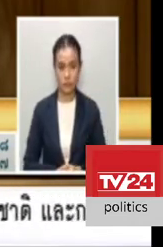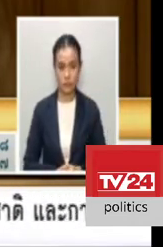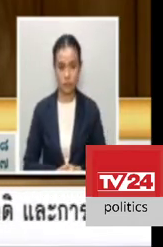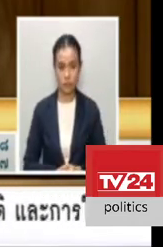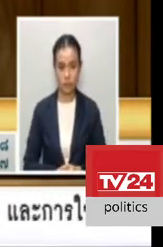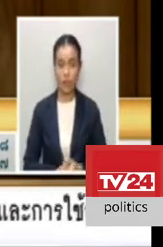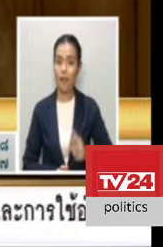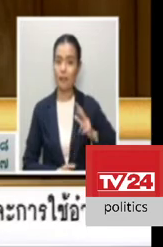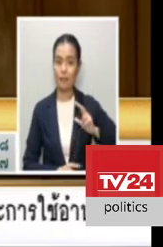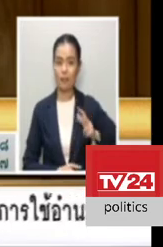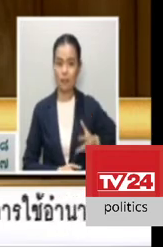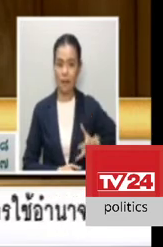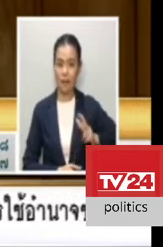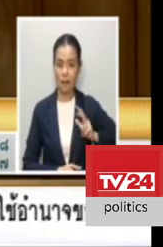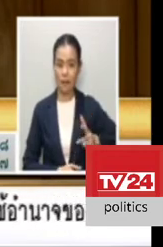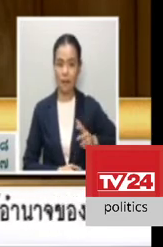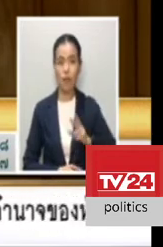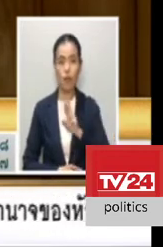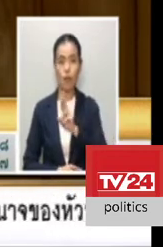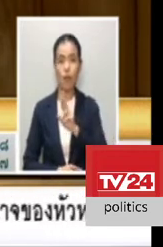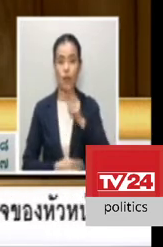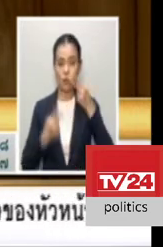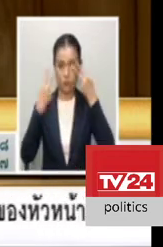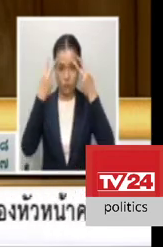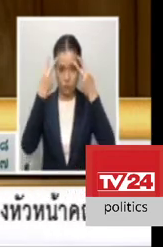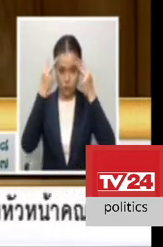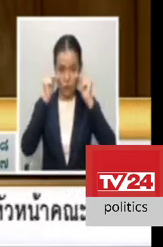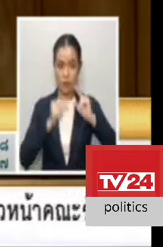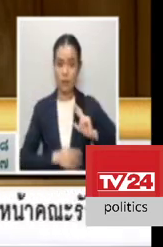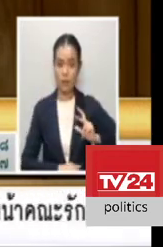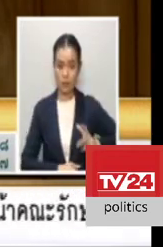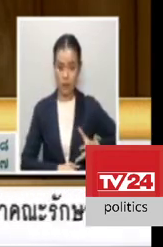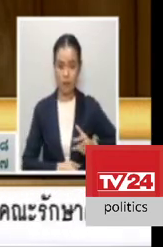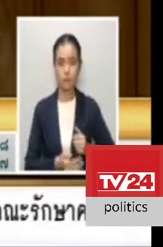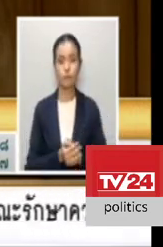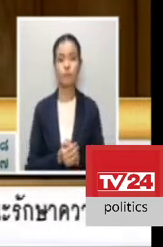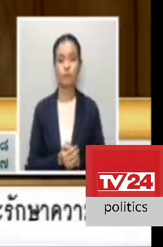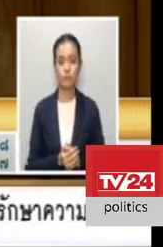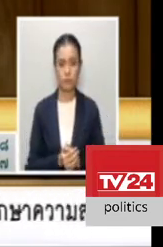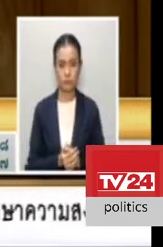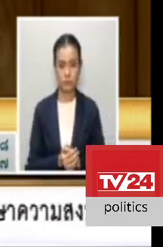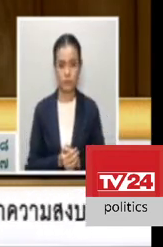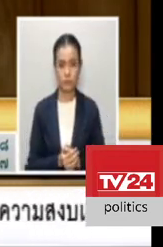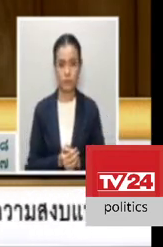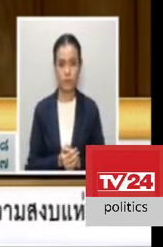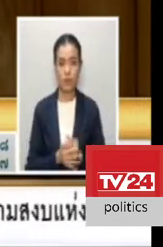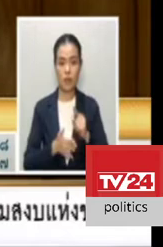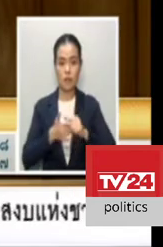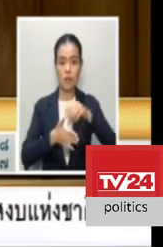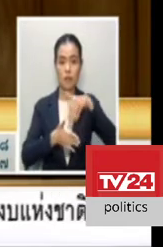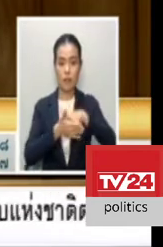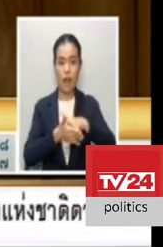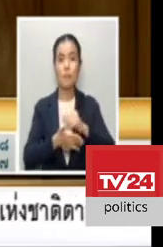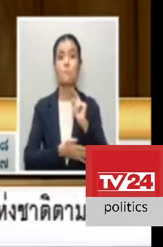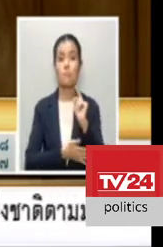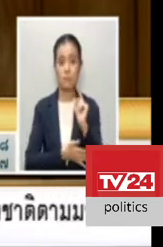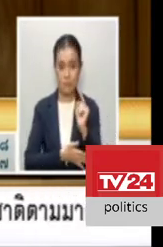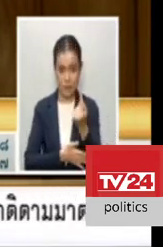นาดานายกรัฐมนตรีทรูโดท่านเพิ่งผ่านการเลือกตั้งแล้ว